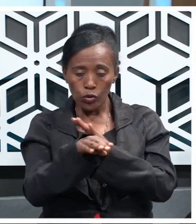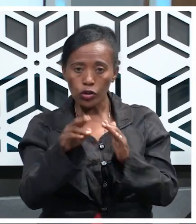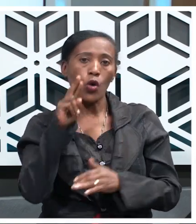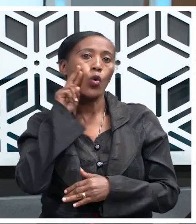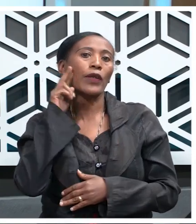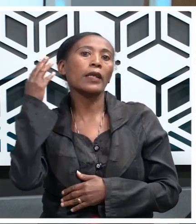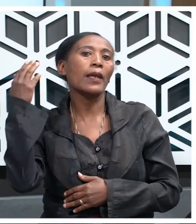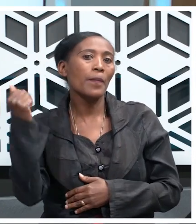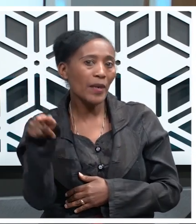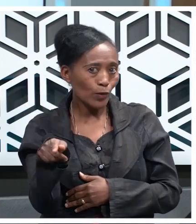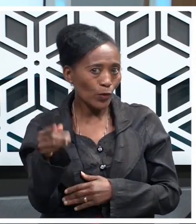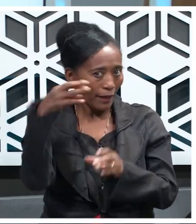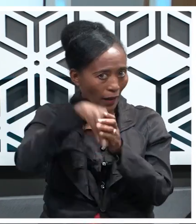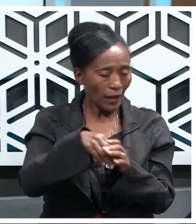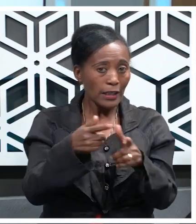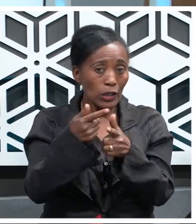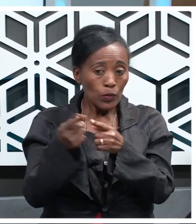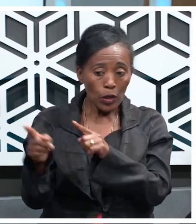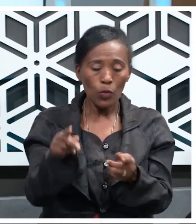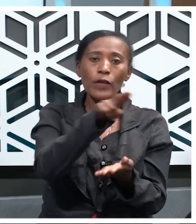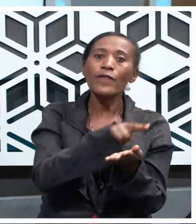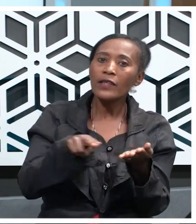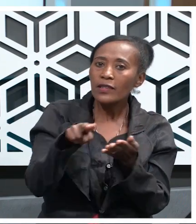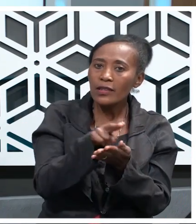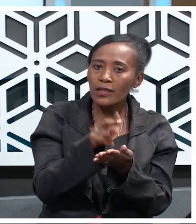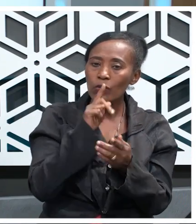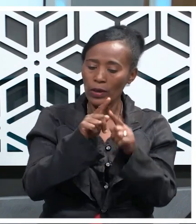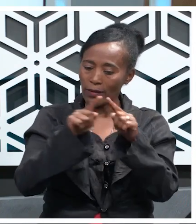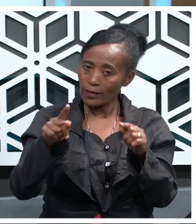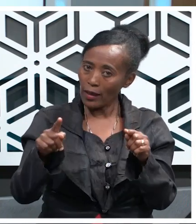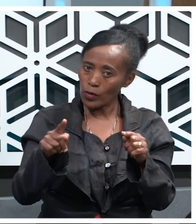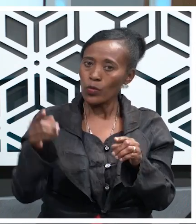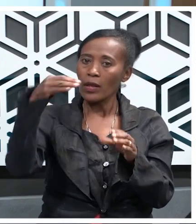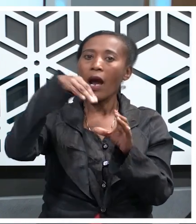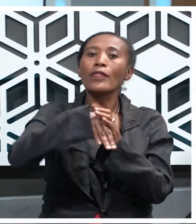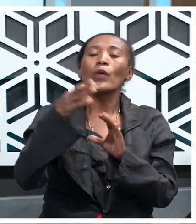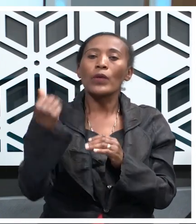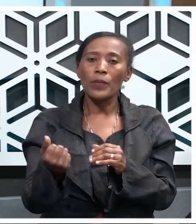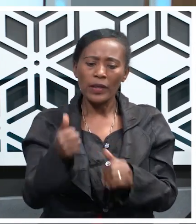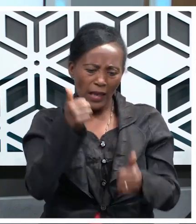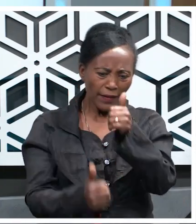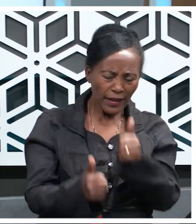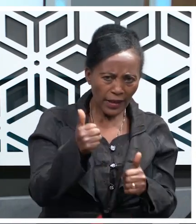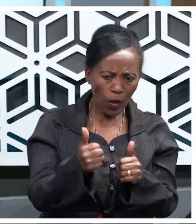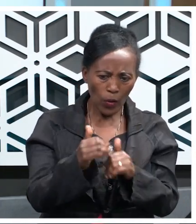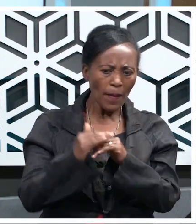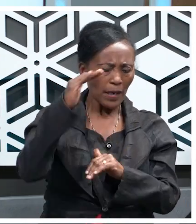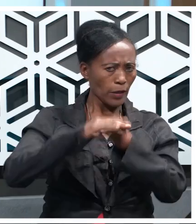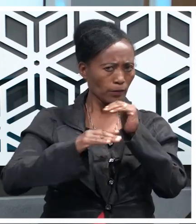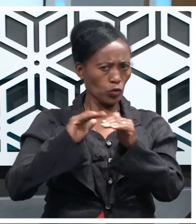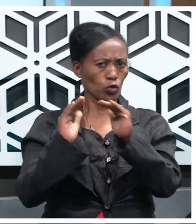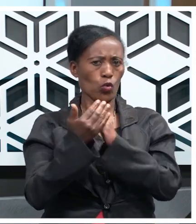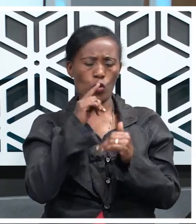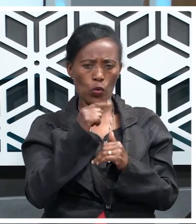ውስጥ ሆቴሎችም ነበሩበት የተካተቱ፣ እንዲሁም ደግሞ ዩኒቨርሲቲዎች በወቅቱ የተለያዩ ዩኒቨርሲቲዎች ተካተው ነበረ፣ የትኛው ይበልጥ ምቹ